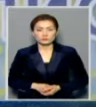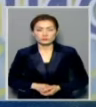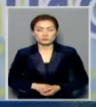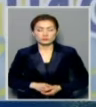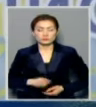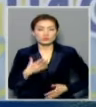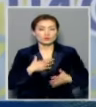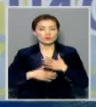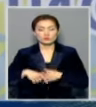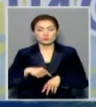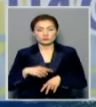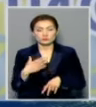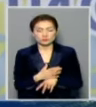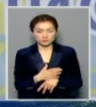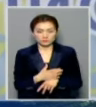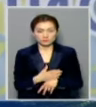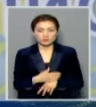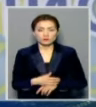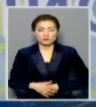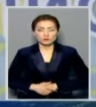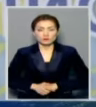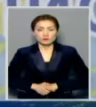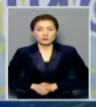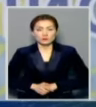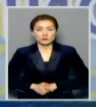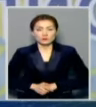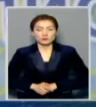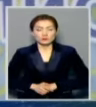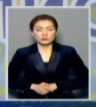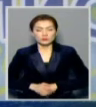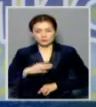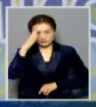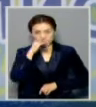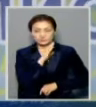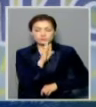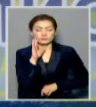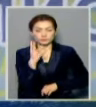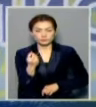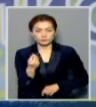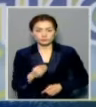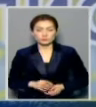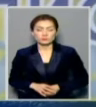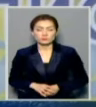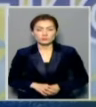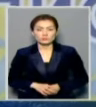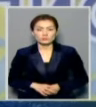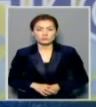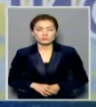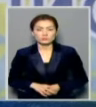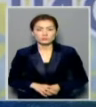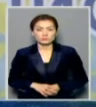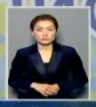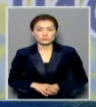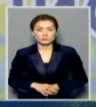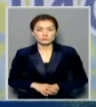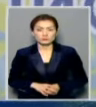келеді. Ең бірінші айтатыным, мына олардың ата-аналарына және де жеке